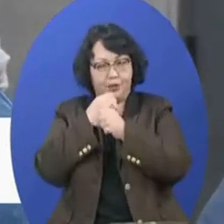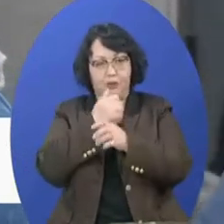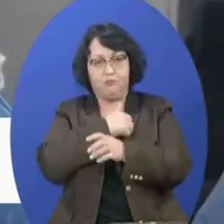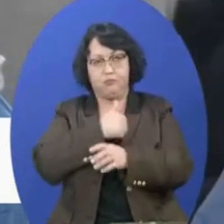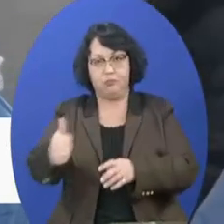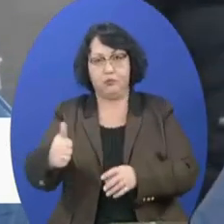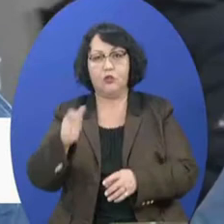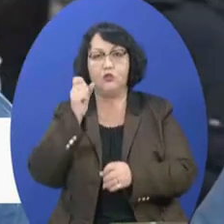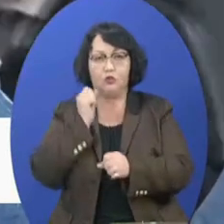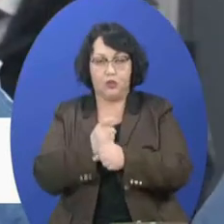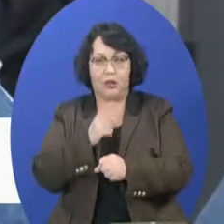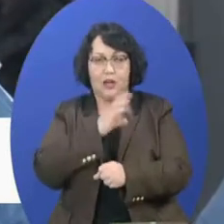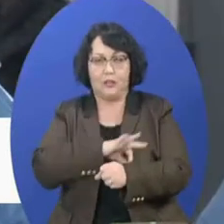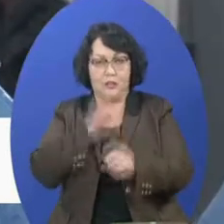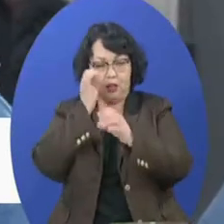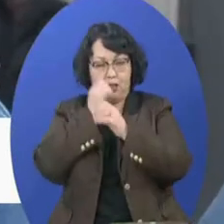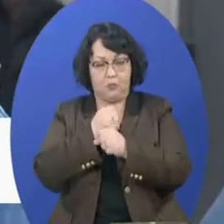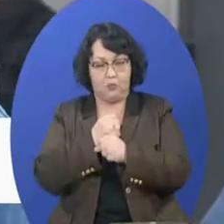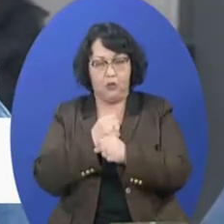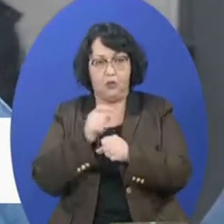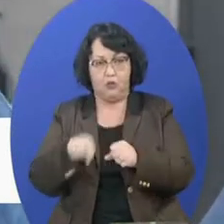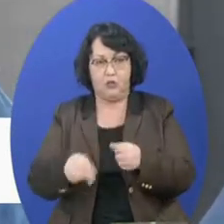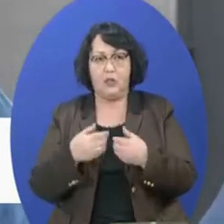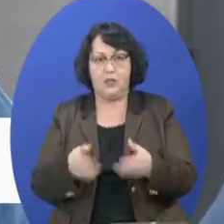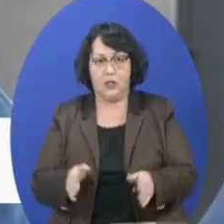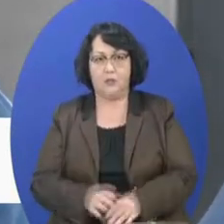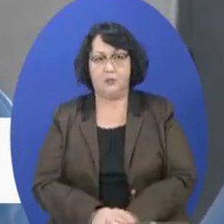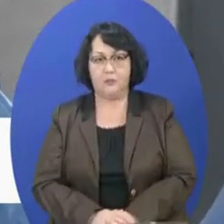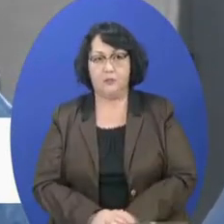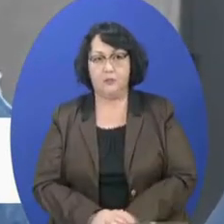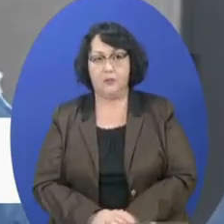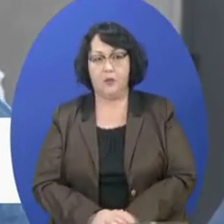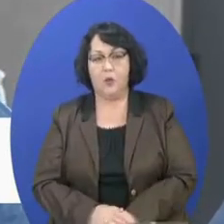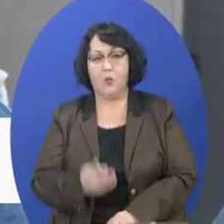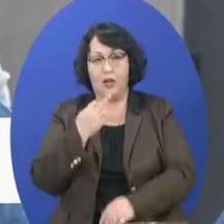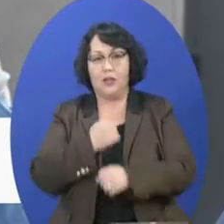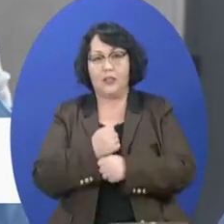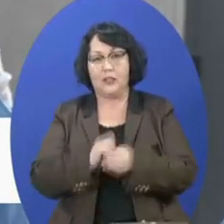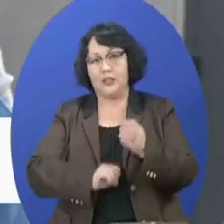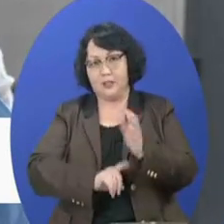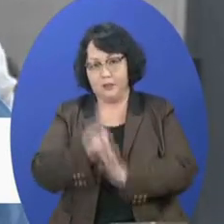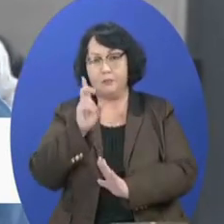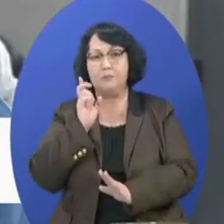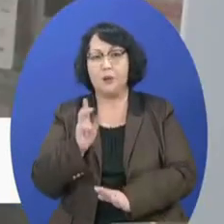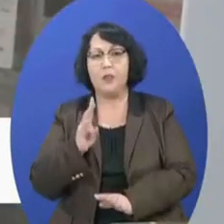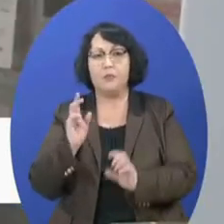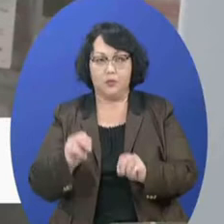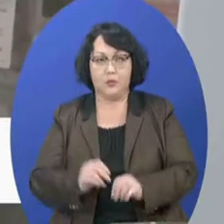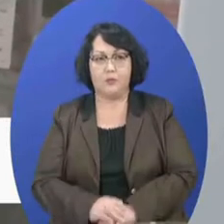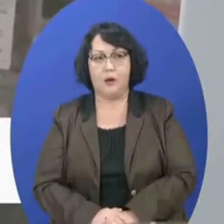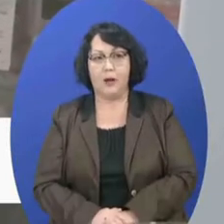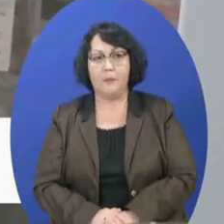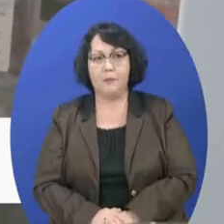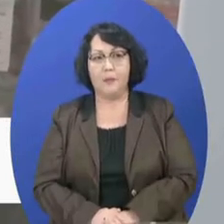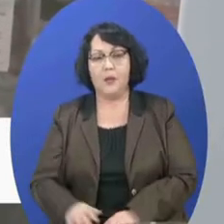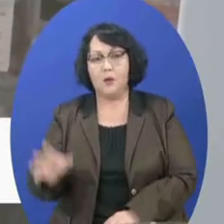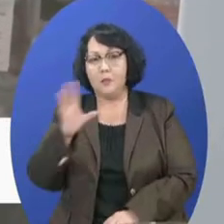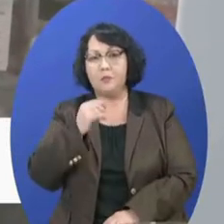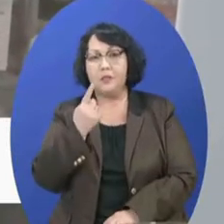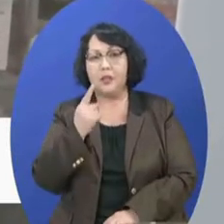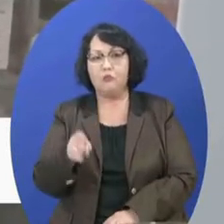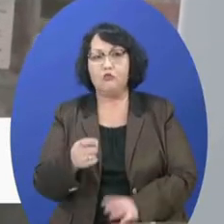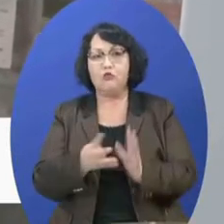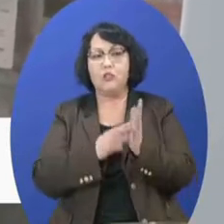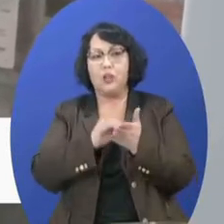хамруулахад ашиглагдах ийм лаборатори өнөөдөр ашиглалтанд ороод ингээд үйл ажиллагаагаа эхлэхэд бэлэн болж байгаа. За нийт 1.9